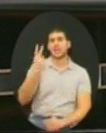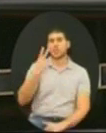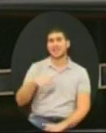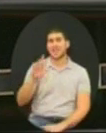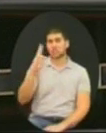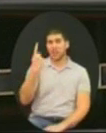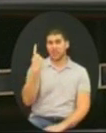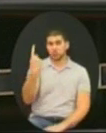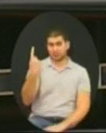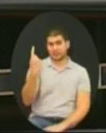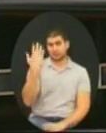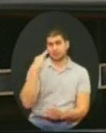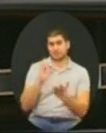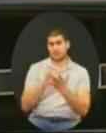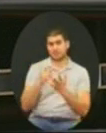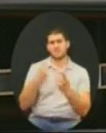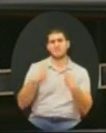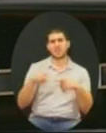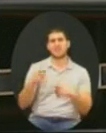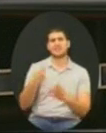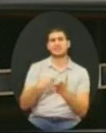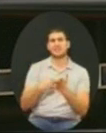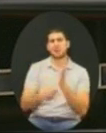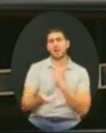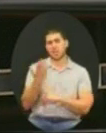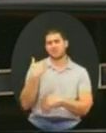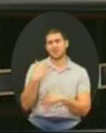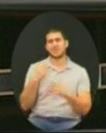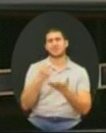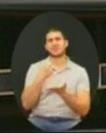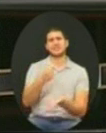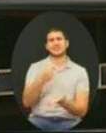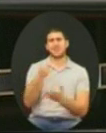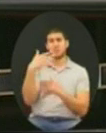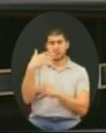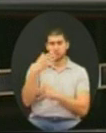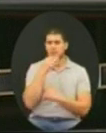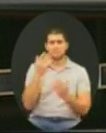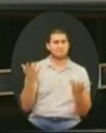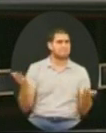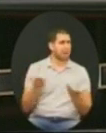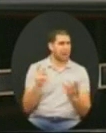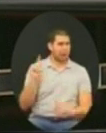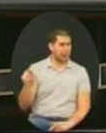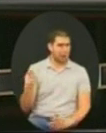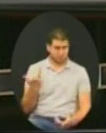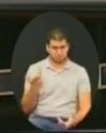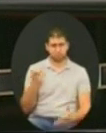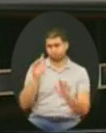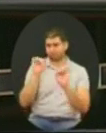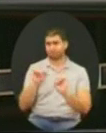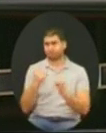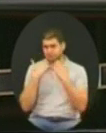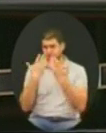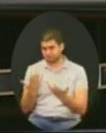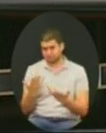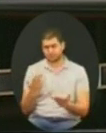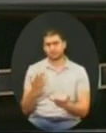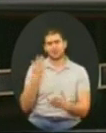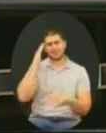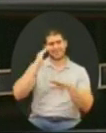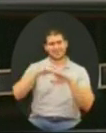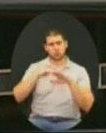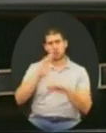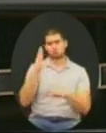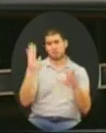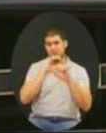ושלישית בוועדת הכספים לקראת תקציב המדינה. אז מה קרה בעצם שם? ממש תזכורת קטנה. ביום חמישי